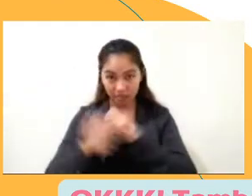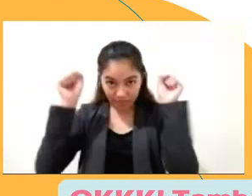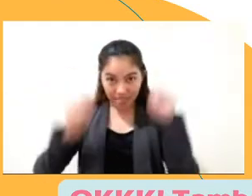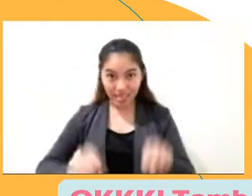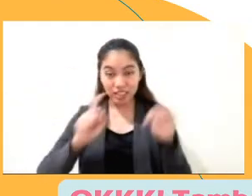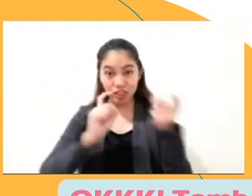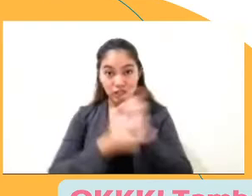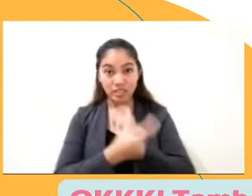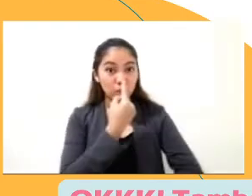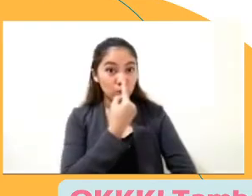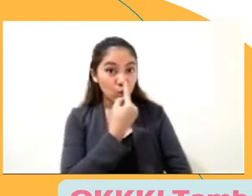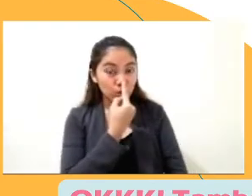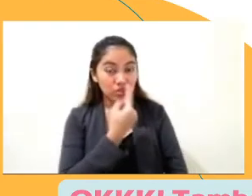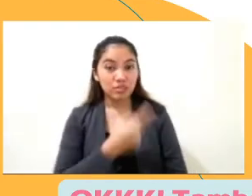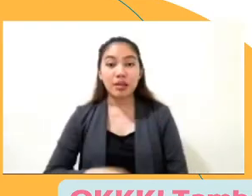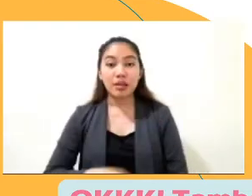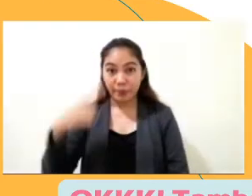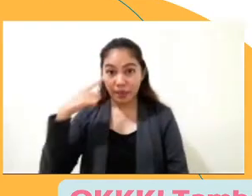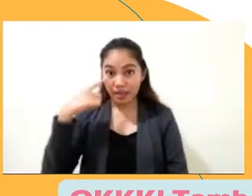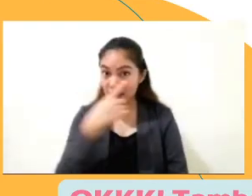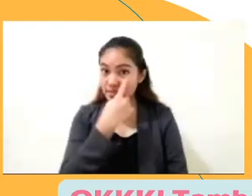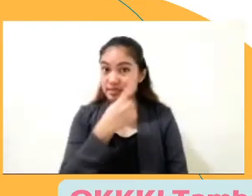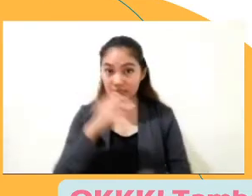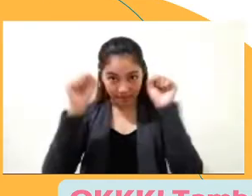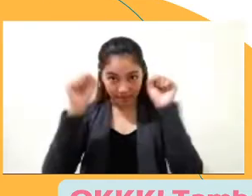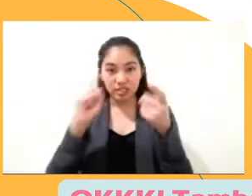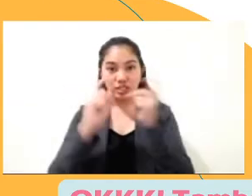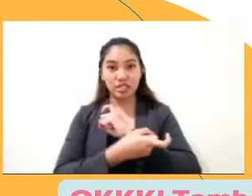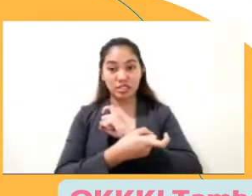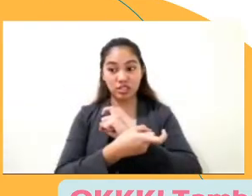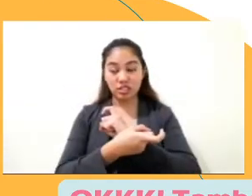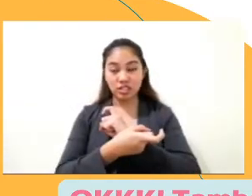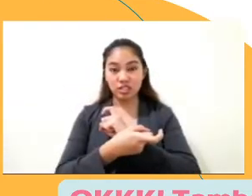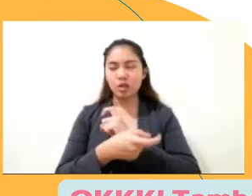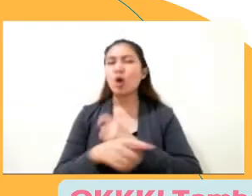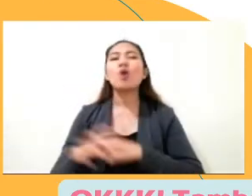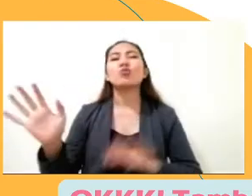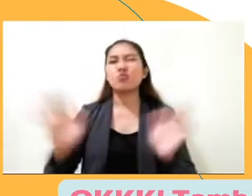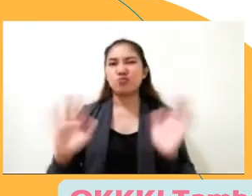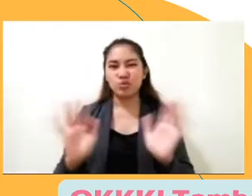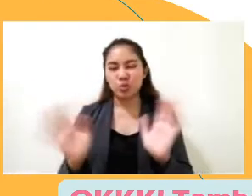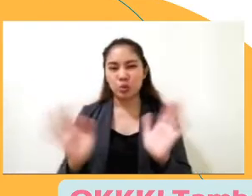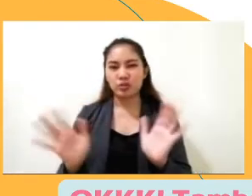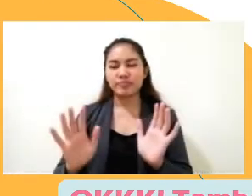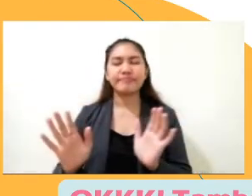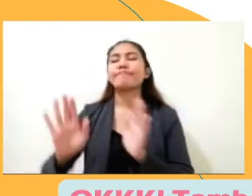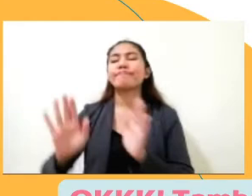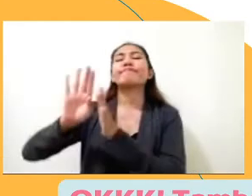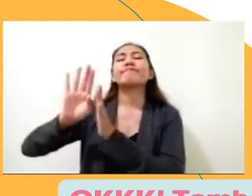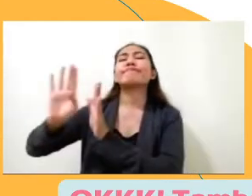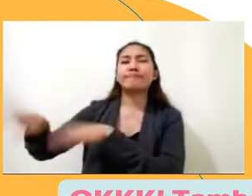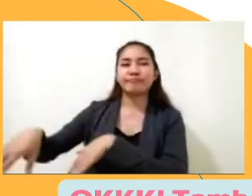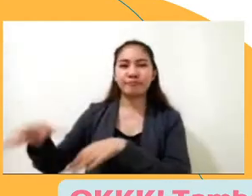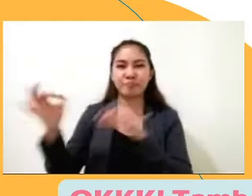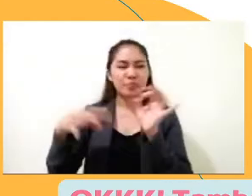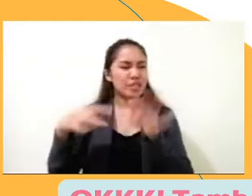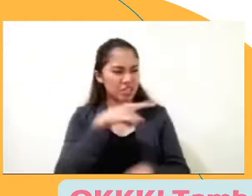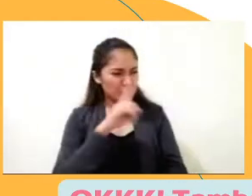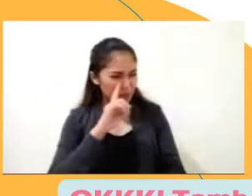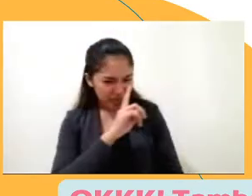yung kanilang pupunain, hindi ko na yun, yeah, ano, iseset aside ko na lang siya.